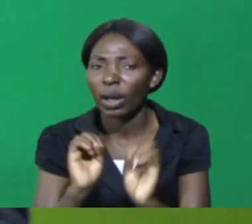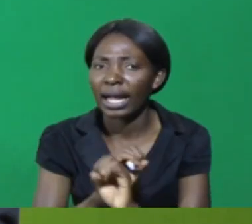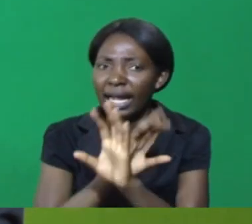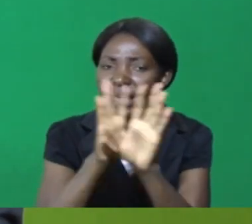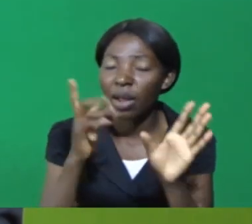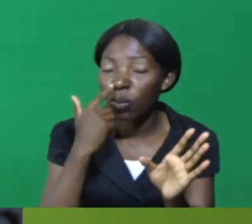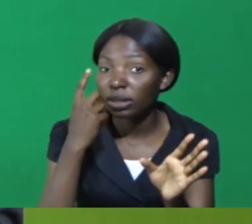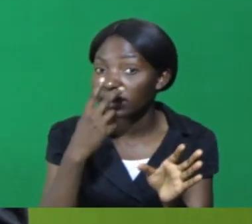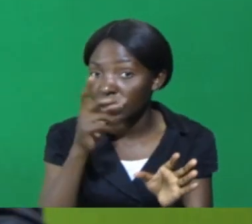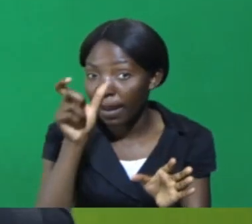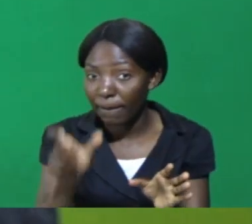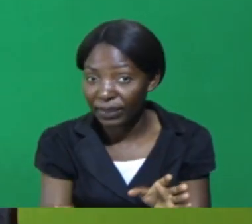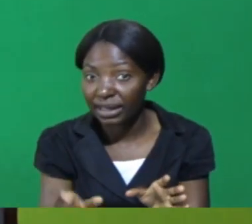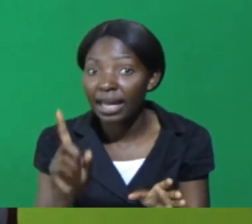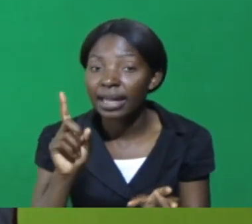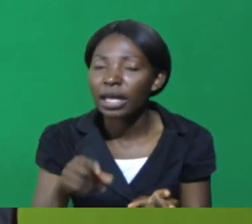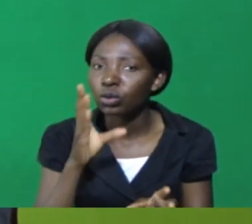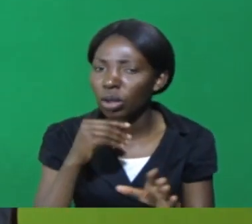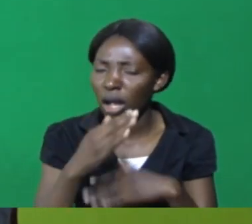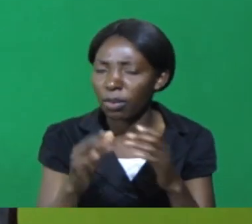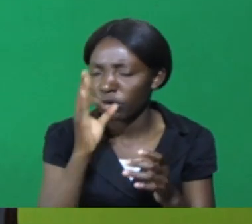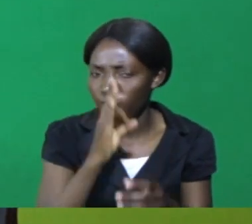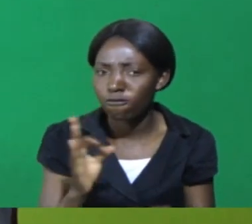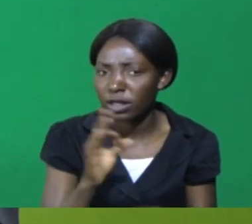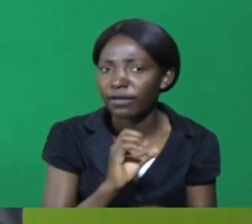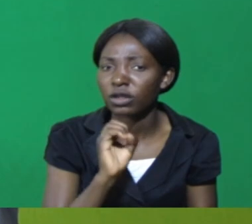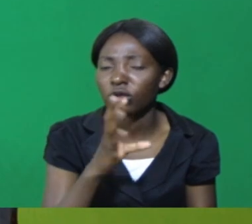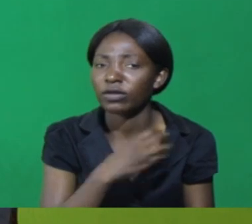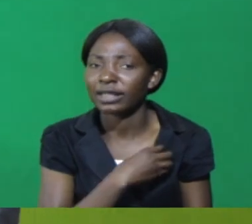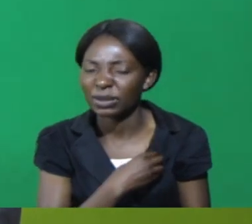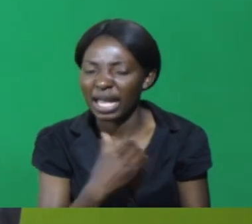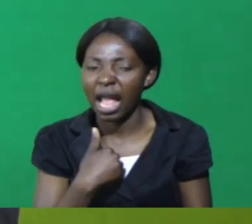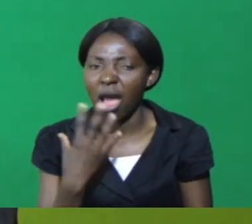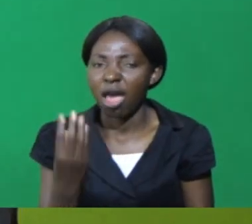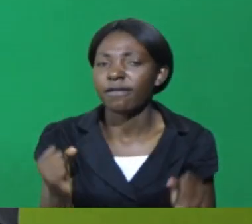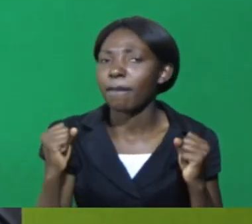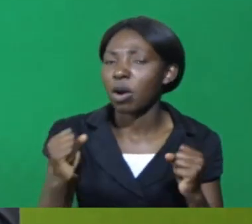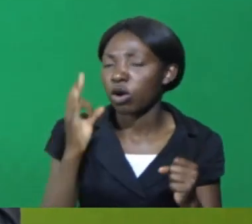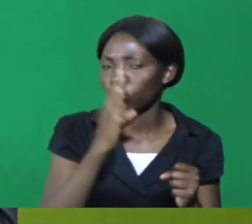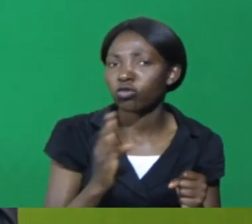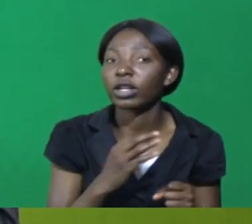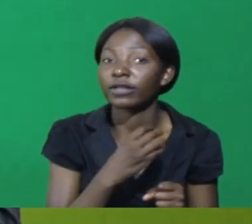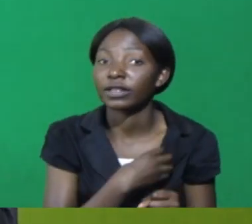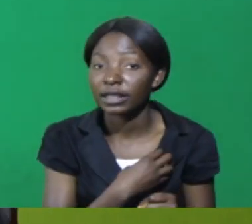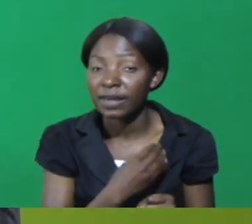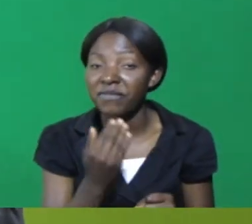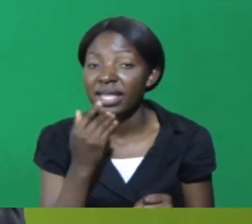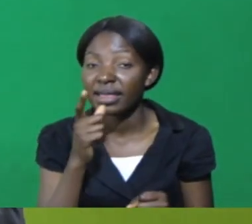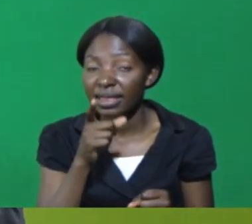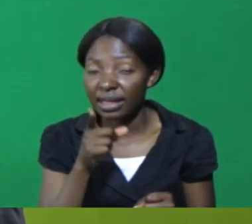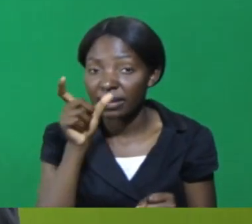mukaona munhu anotaura kuregererwa kwezvivi kuti ndine simba rekuregerera zvivi, munhu iye anomhura Mwari. Yes.